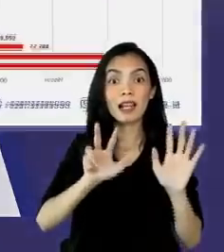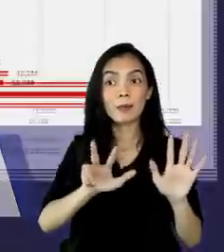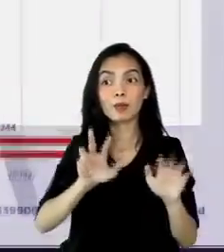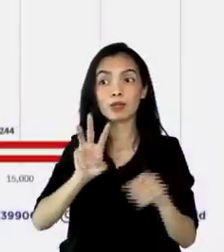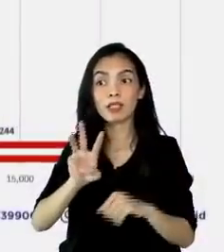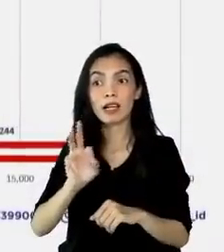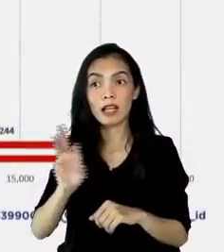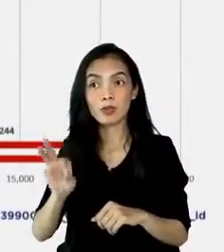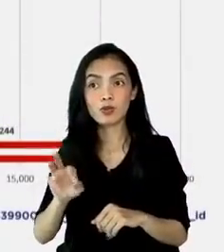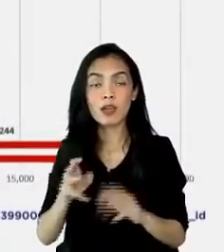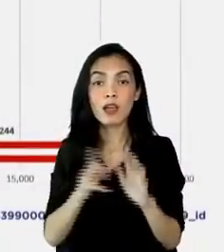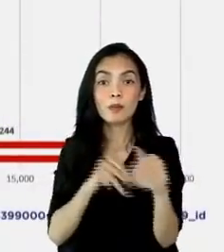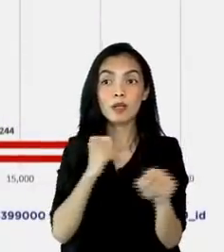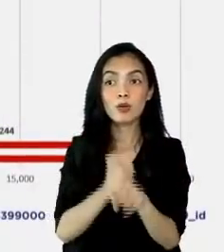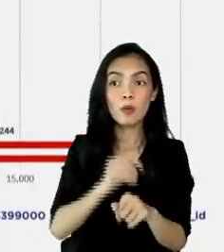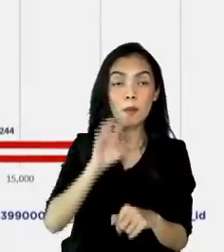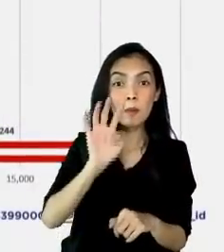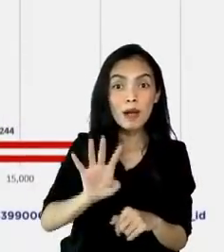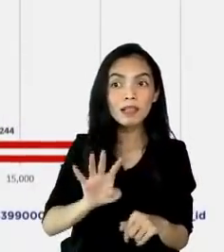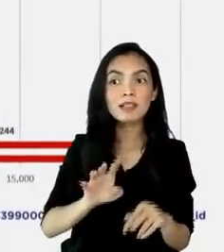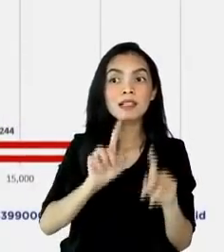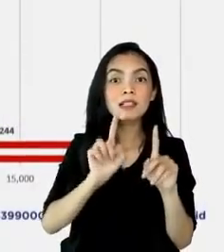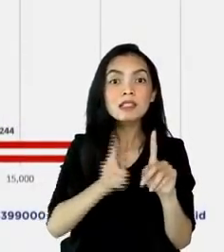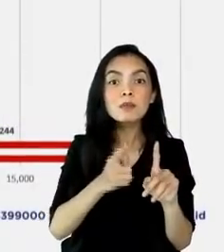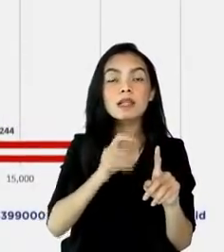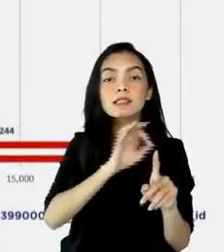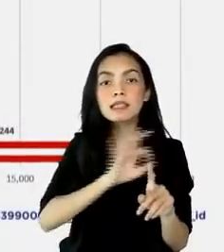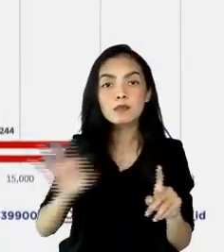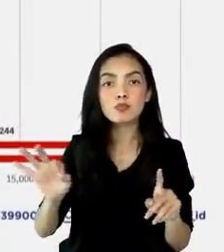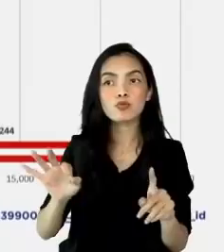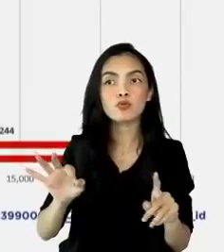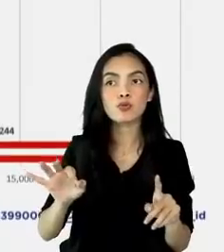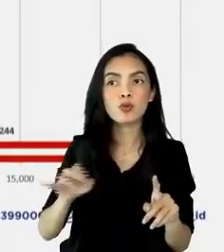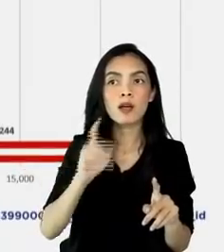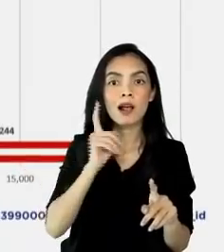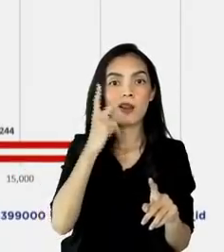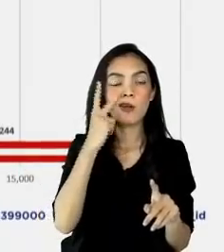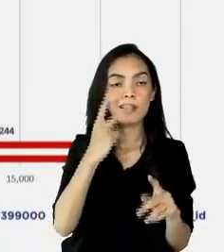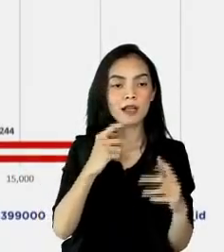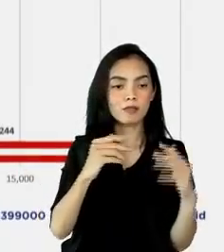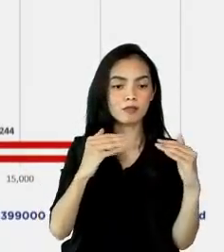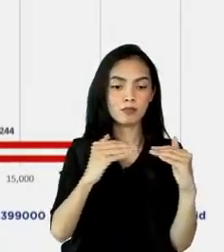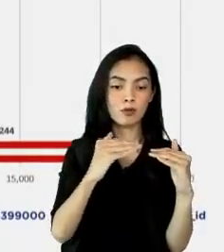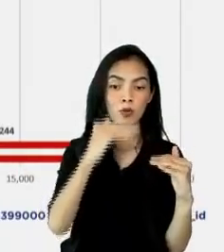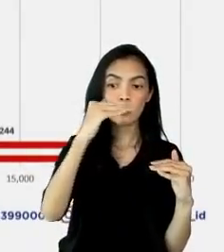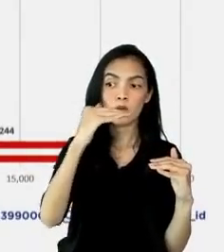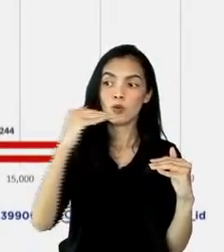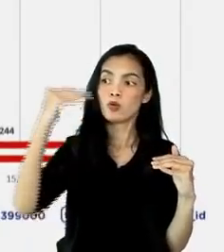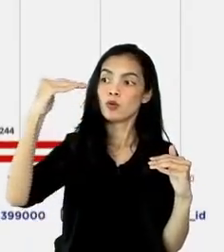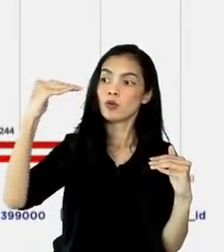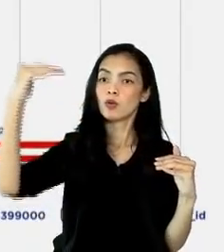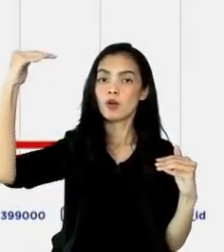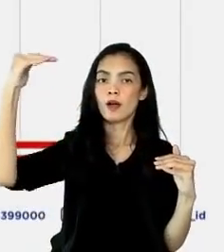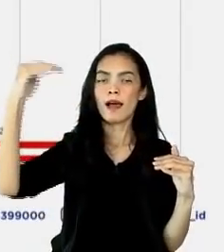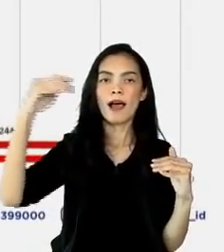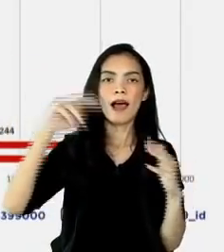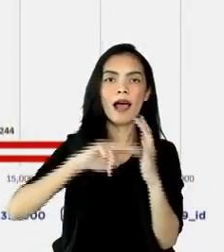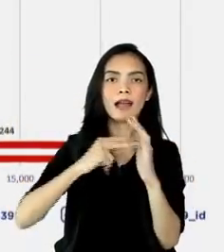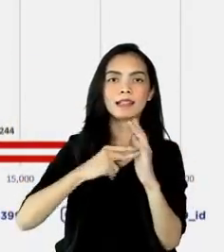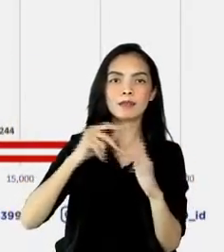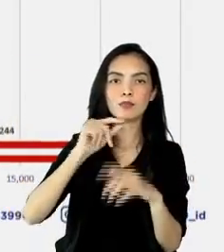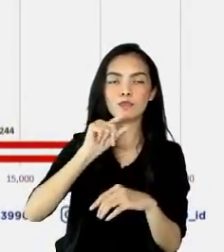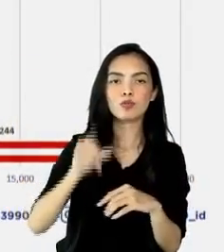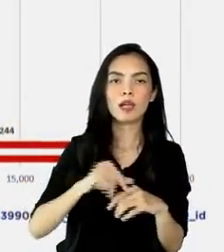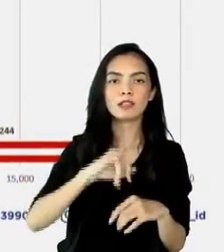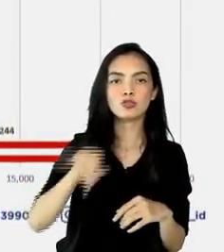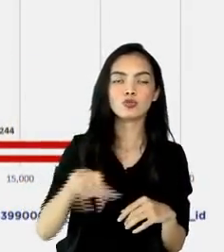8.300, dan pekan keempat masih naik jadi 11.076. Yang kalau kita lihat secara rata-rata, artinya di pekan terakhir